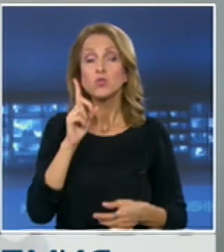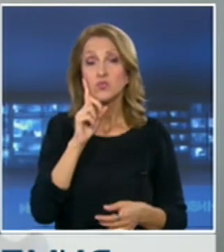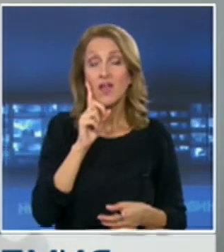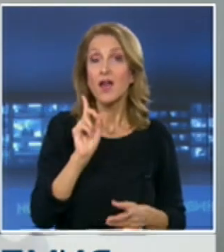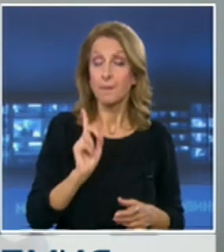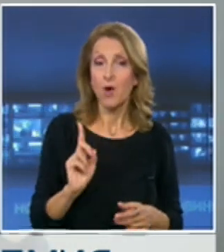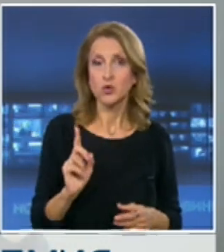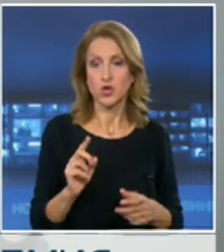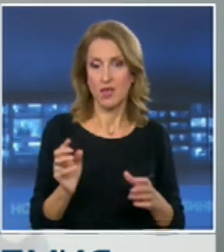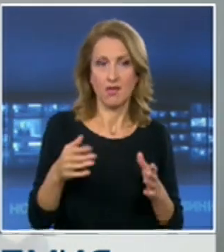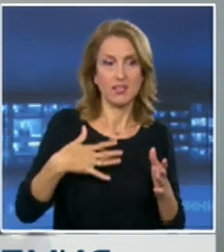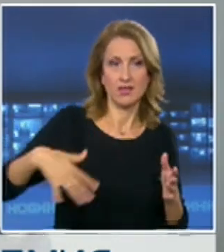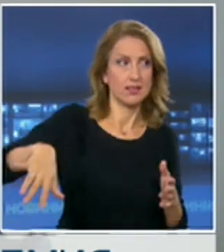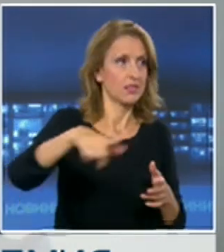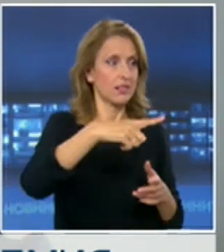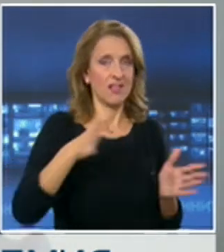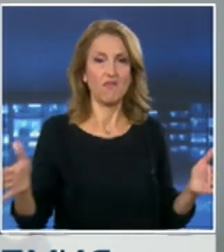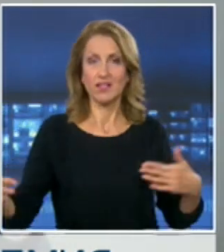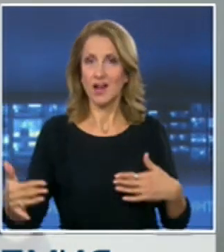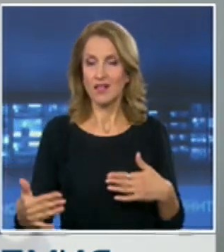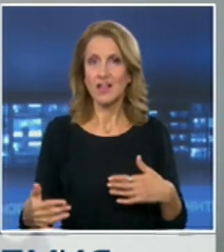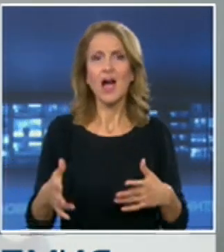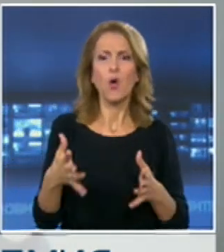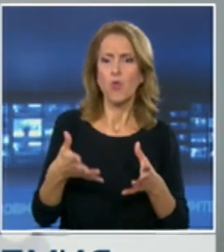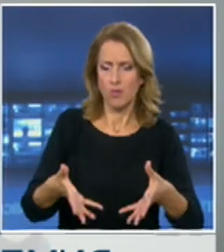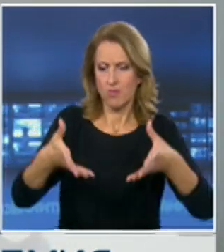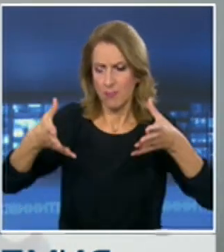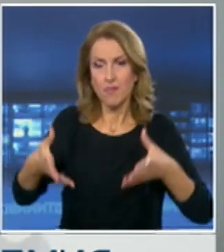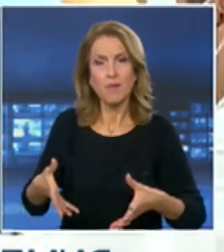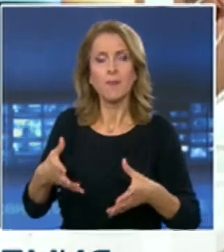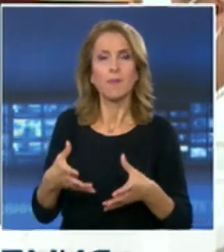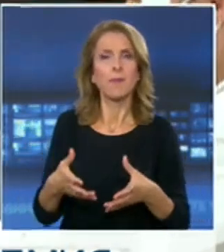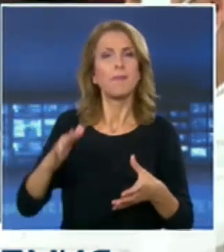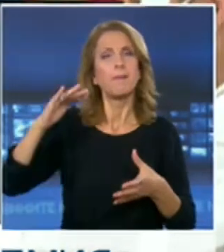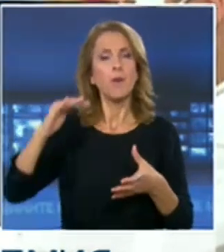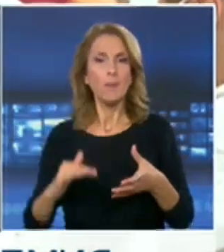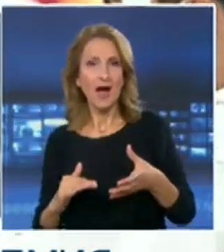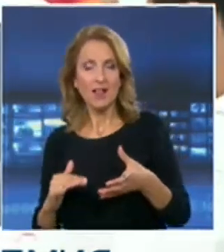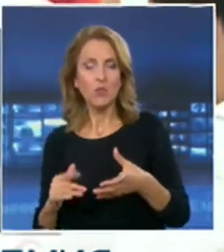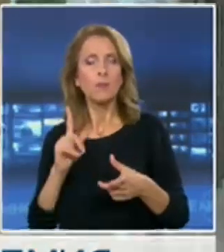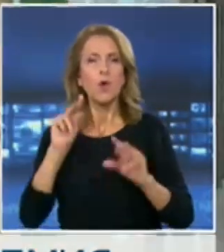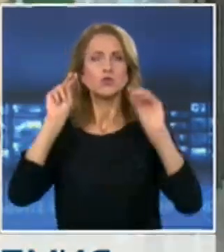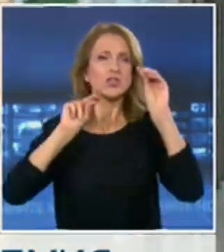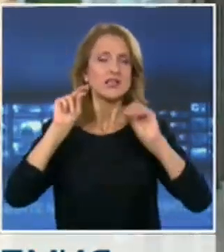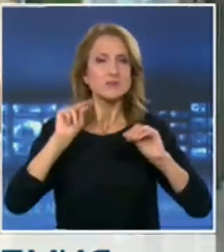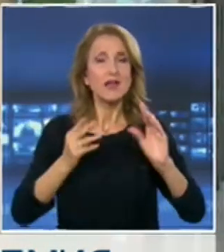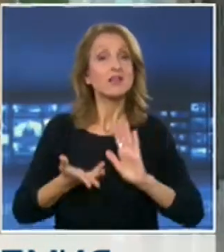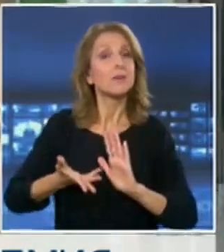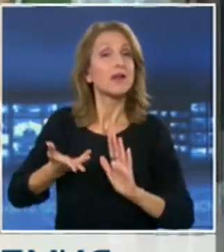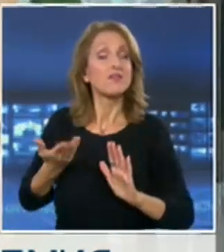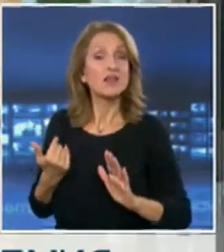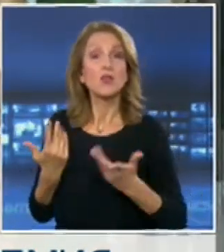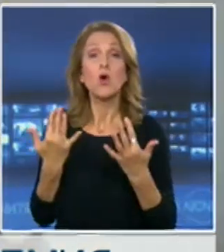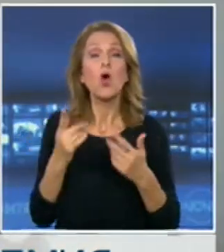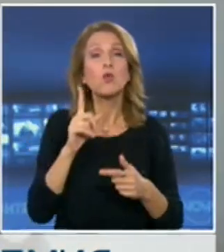разположени на тази квадратна площ. Като се презапаси с едни 20%. По-малко могат да сметнат предварително колко